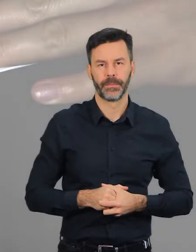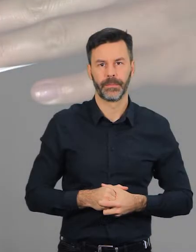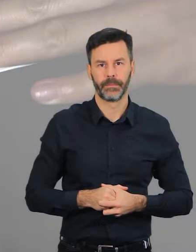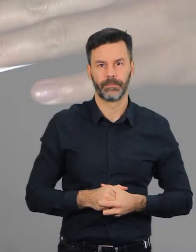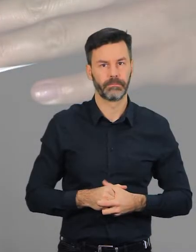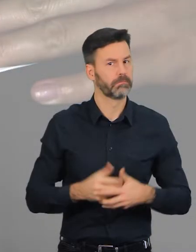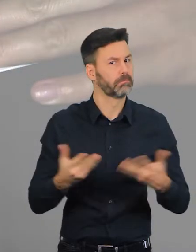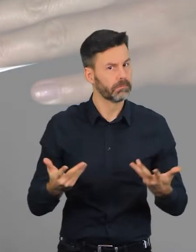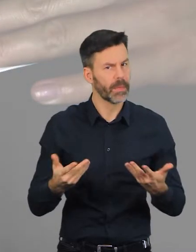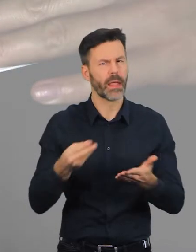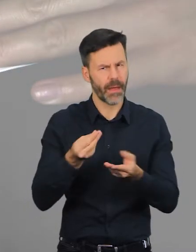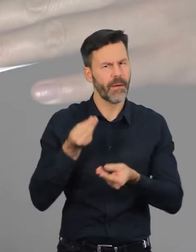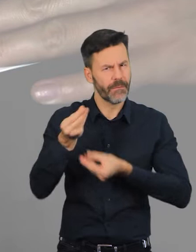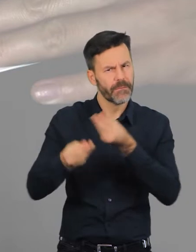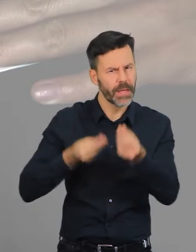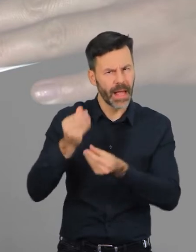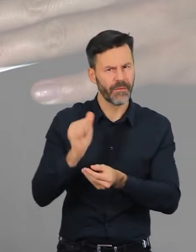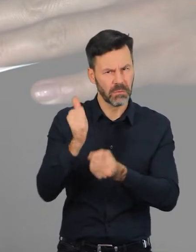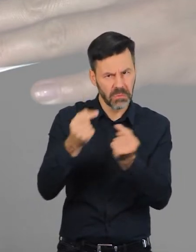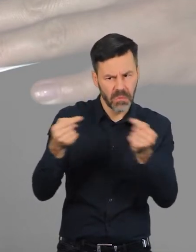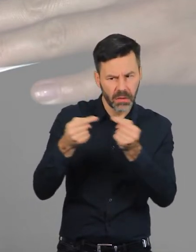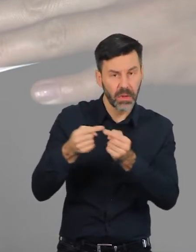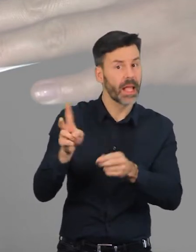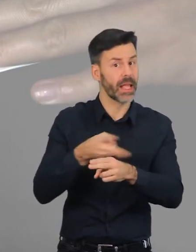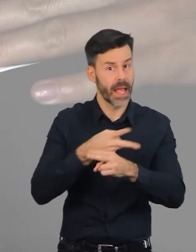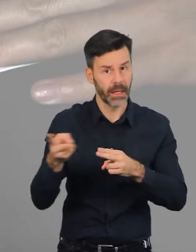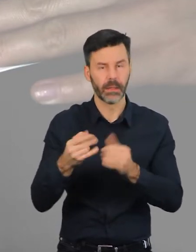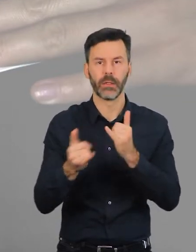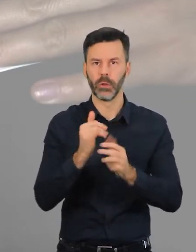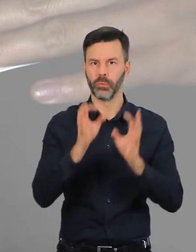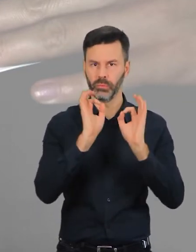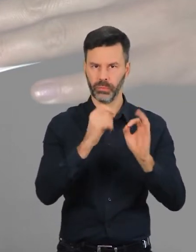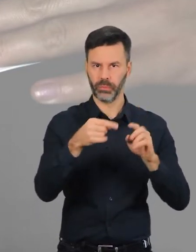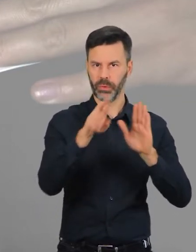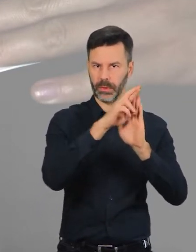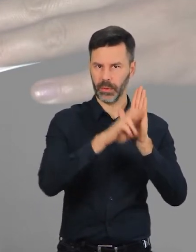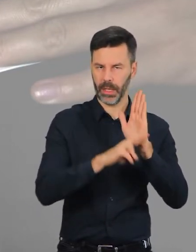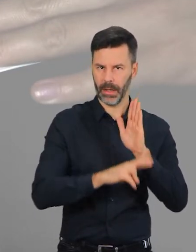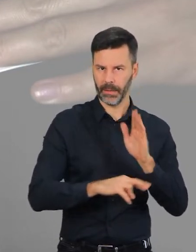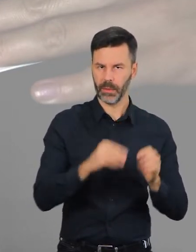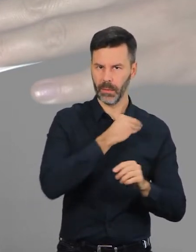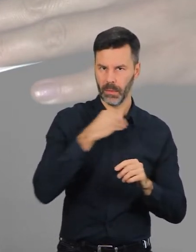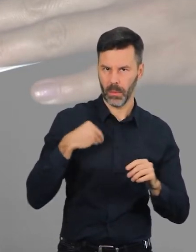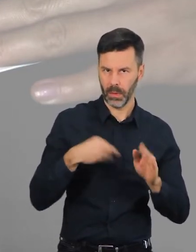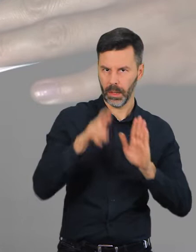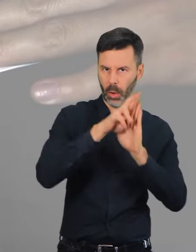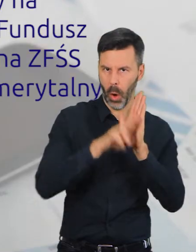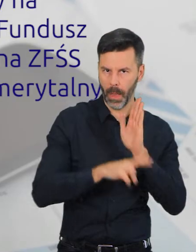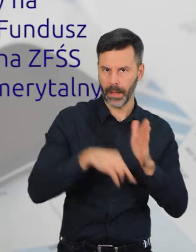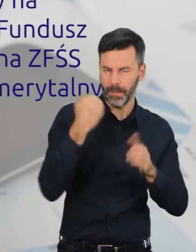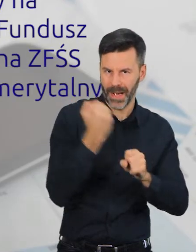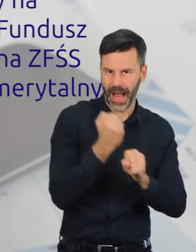Więc kiedy możemy mówić o wydatkach kwalifikowalnych? Kiedy są ponoszone zgodnie z przepisami krajowymi, w szczególności zgodnie z kodeksem